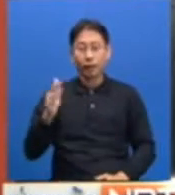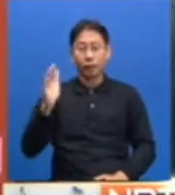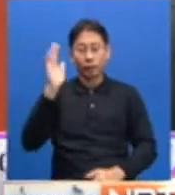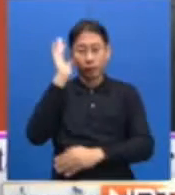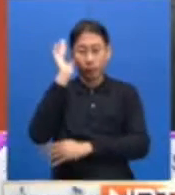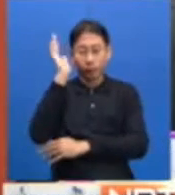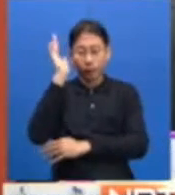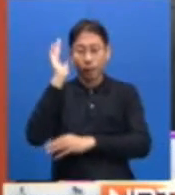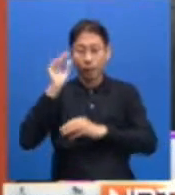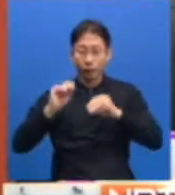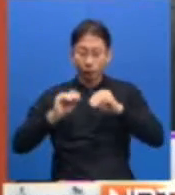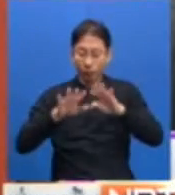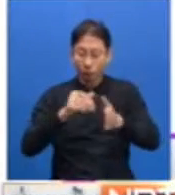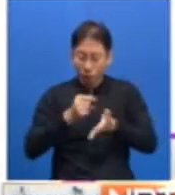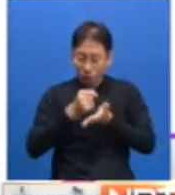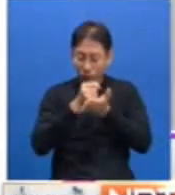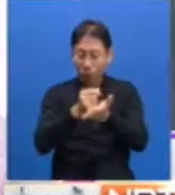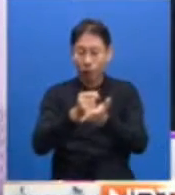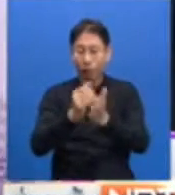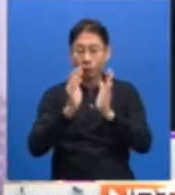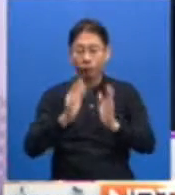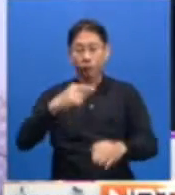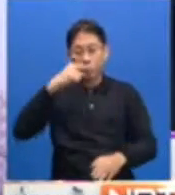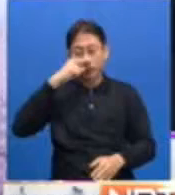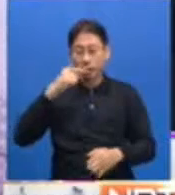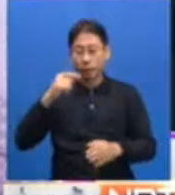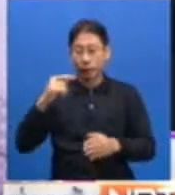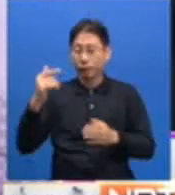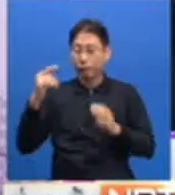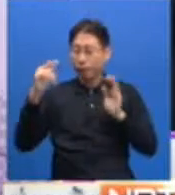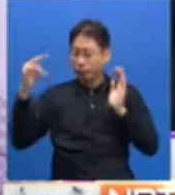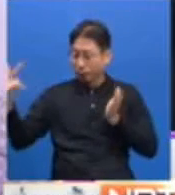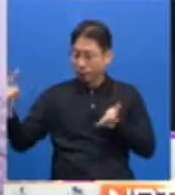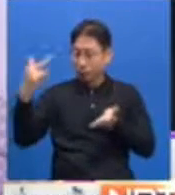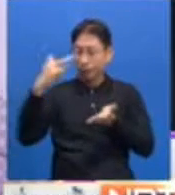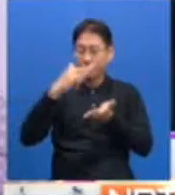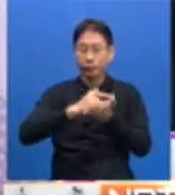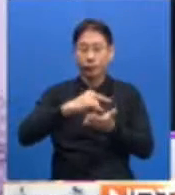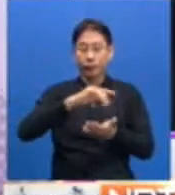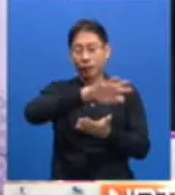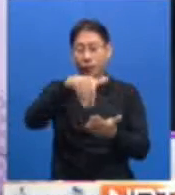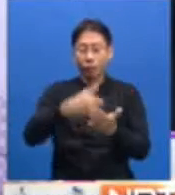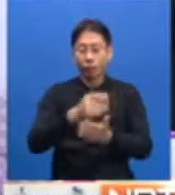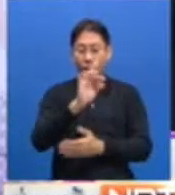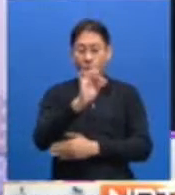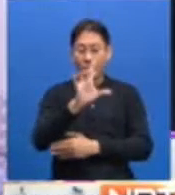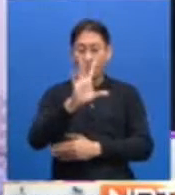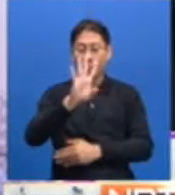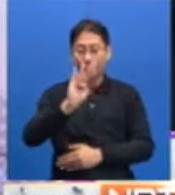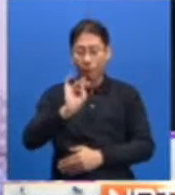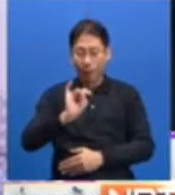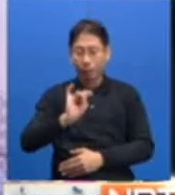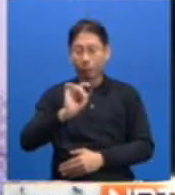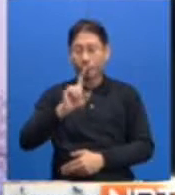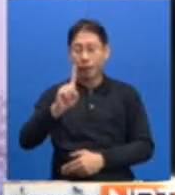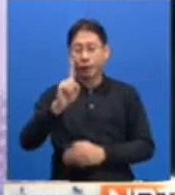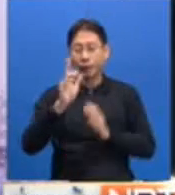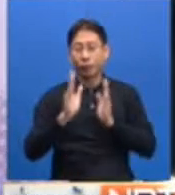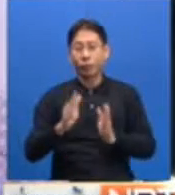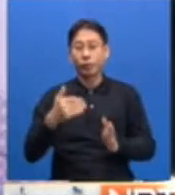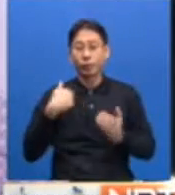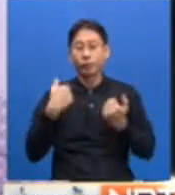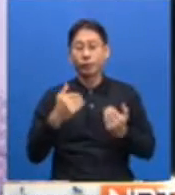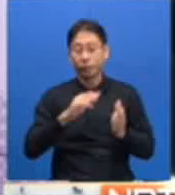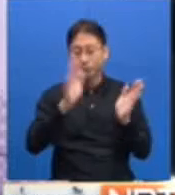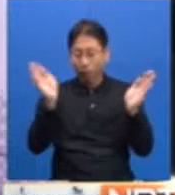หลือโดยขณะนี้นะคะศูนย์ช่วยเหลือสามารถนำคนไทยเดินทางกลับประเทศได้ทั้งหมด881คนจากจำนวนคน